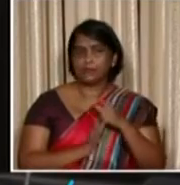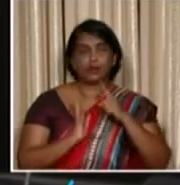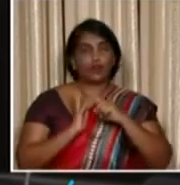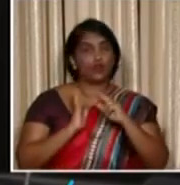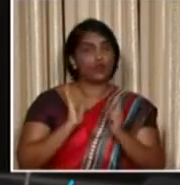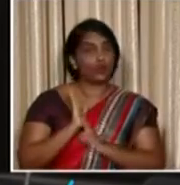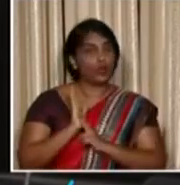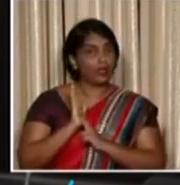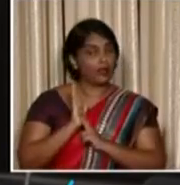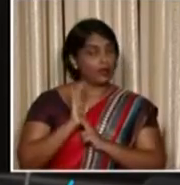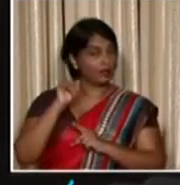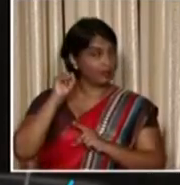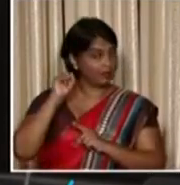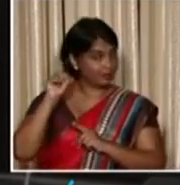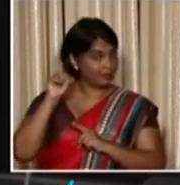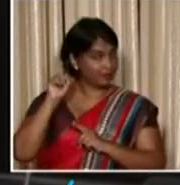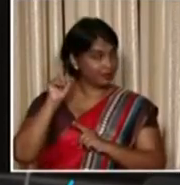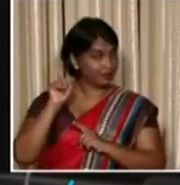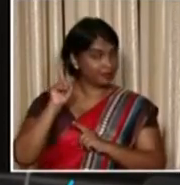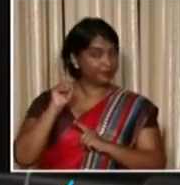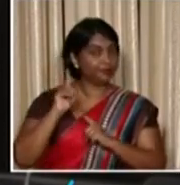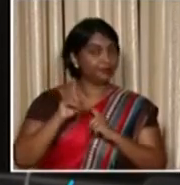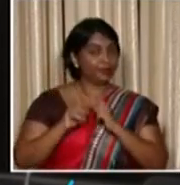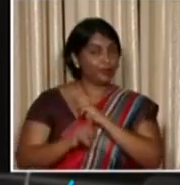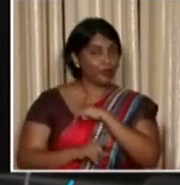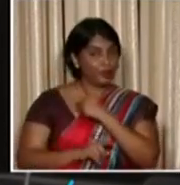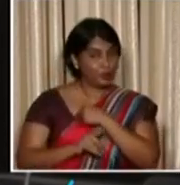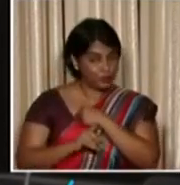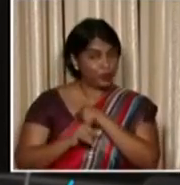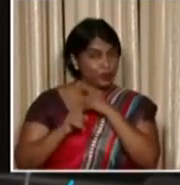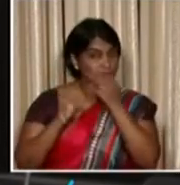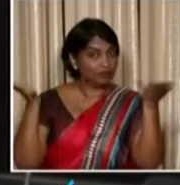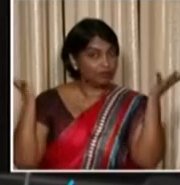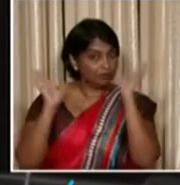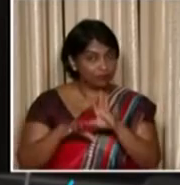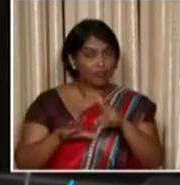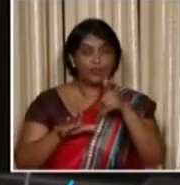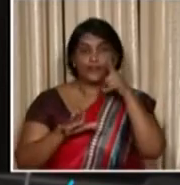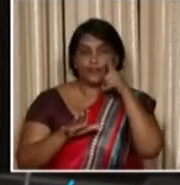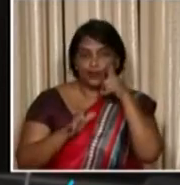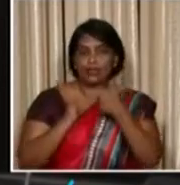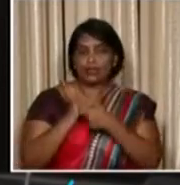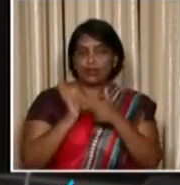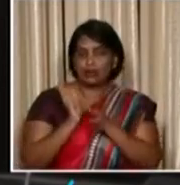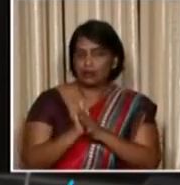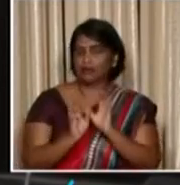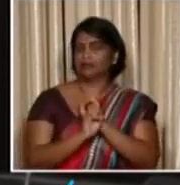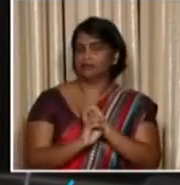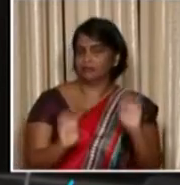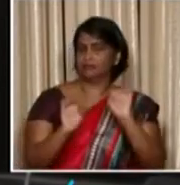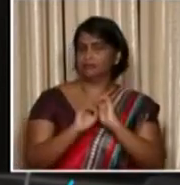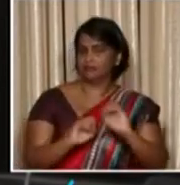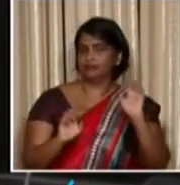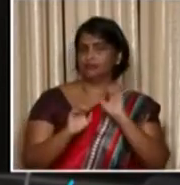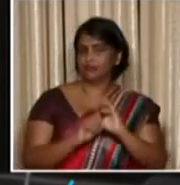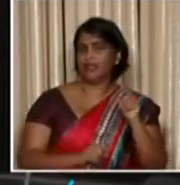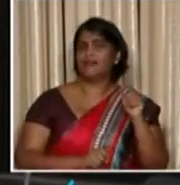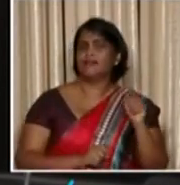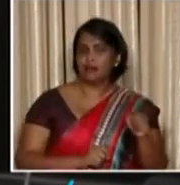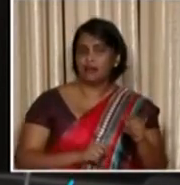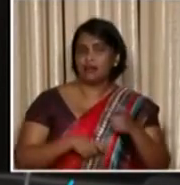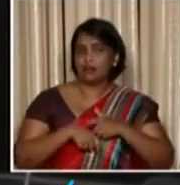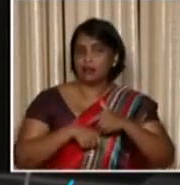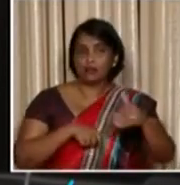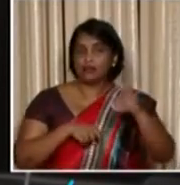ජිනීවා මේ මානව හිමිකම් කවුන්සලයේ රැස් වෙන කාලේට මේ වගේ වීඩියෝ channel 4 නාලිකාවෙන් නිරන්තරයෙන් මේනවා මේ